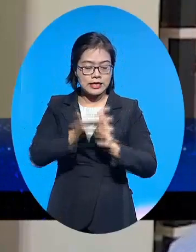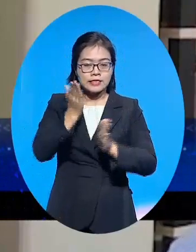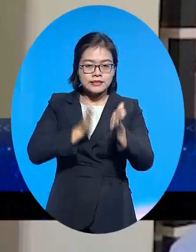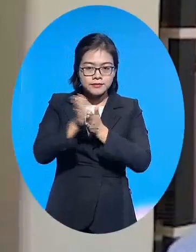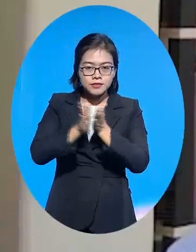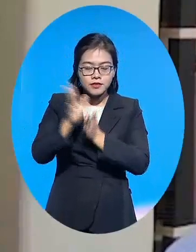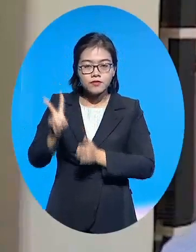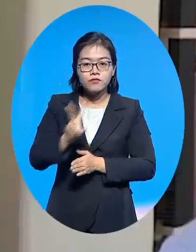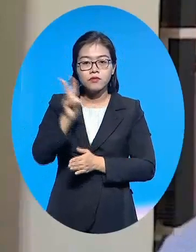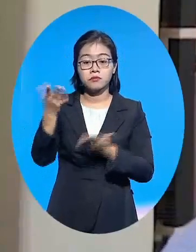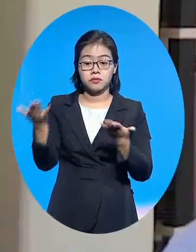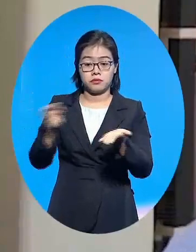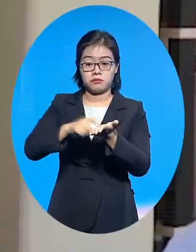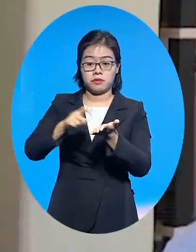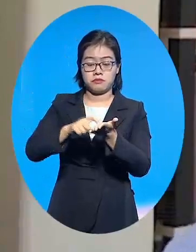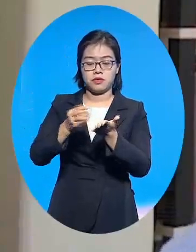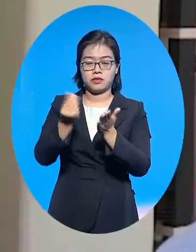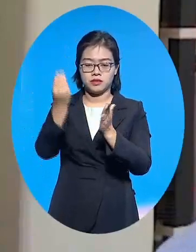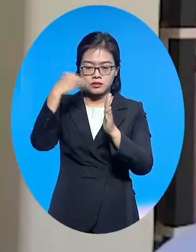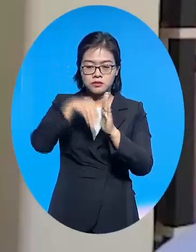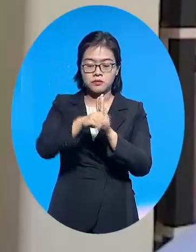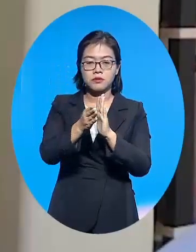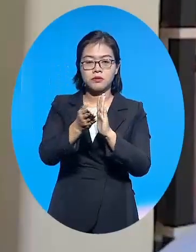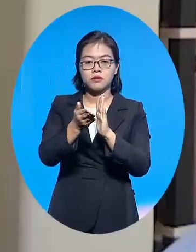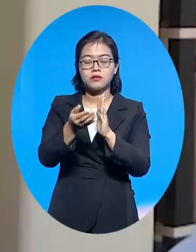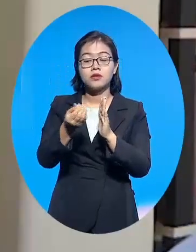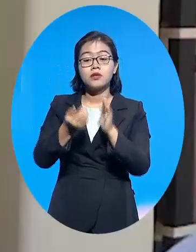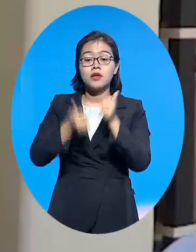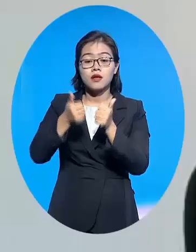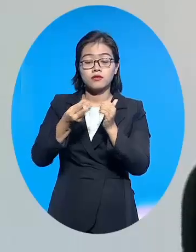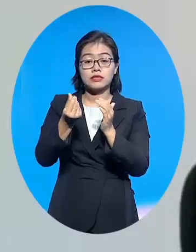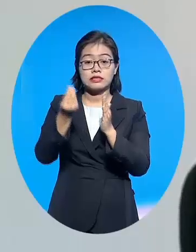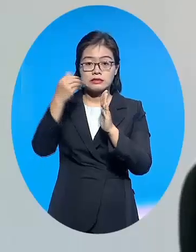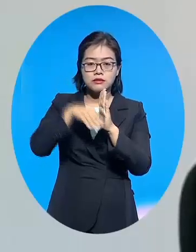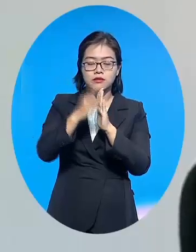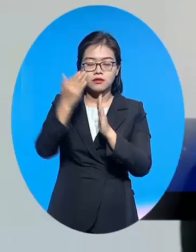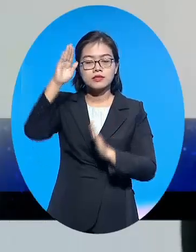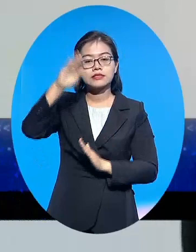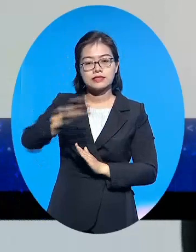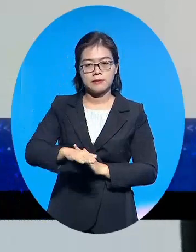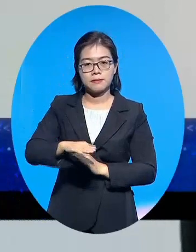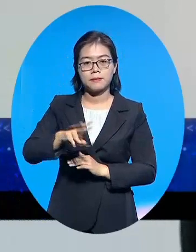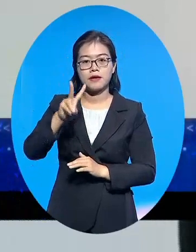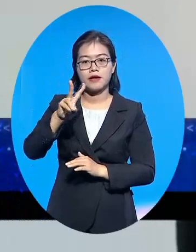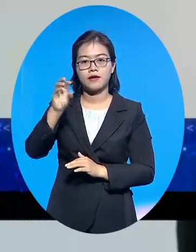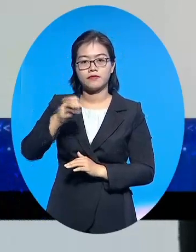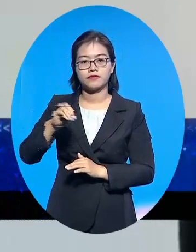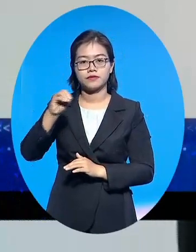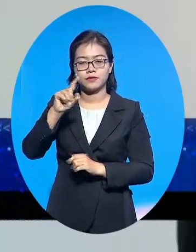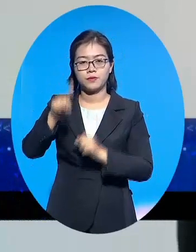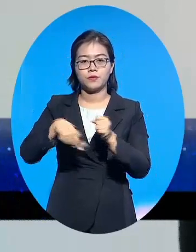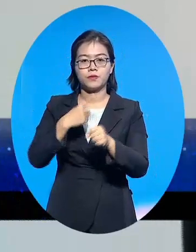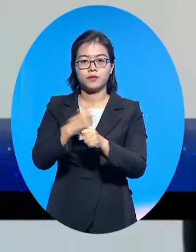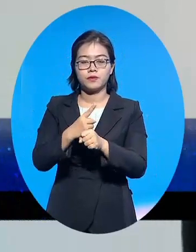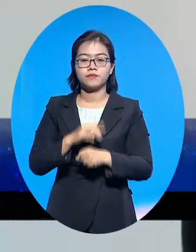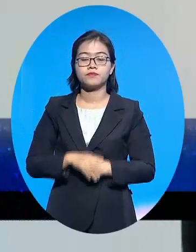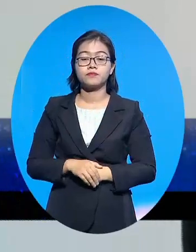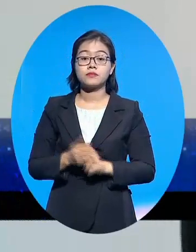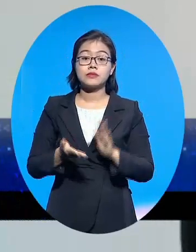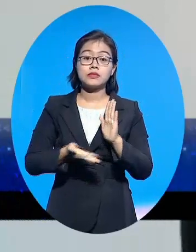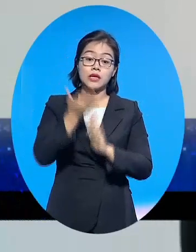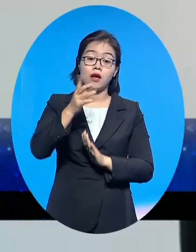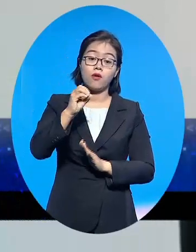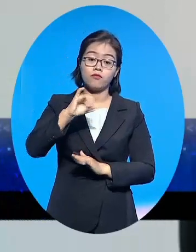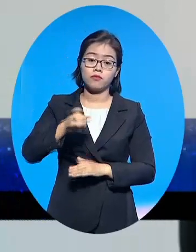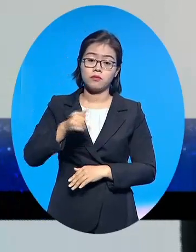làm phát ở Mỹ có dấu hiệu giảm xuống mức mục tiêu 2% một năm mức tăng 0,75 điểm % đã được dự báo từ trước